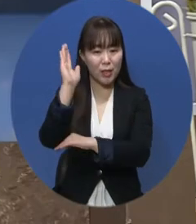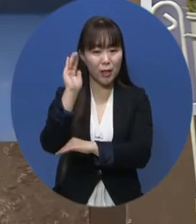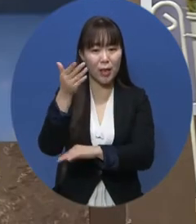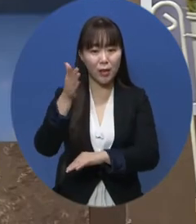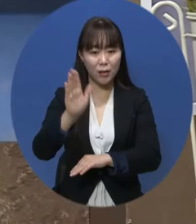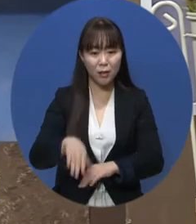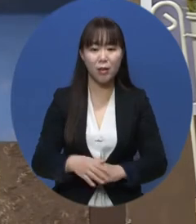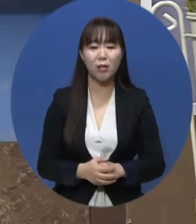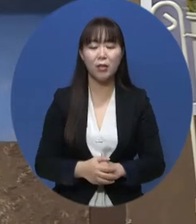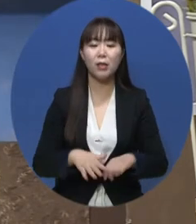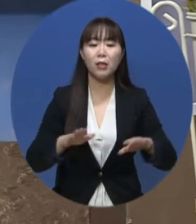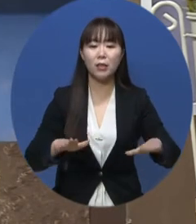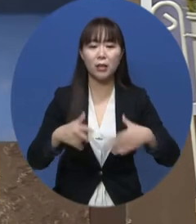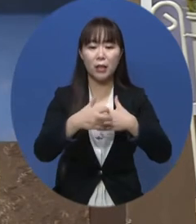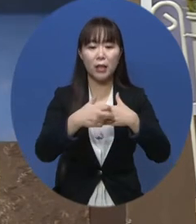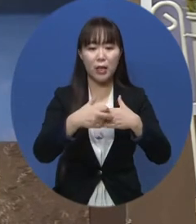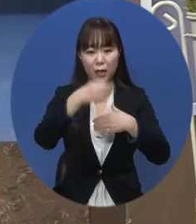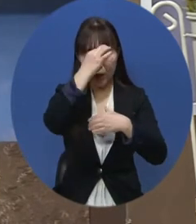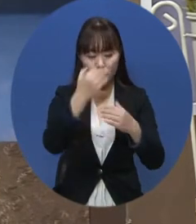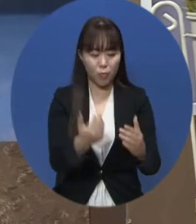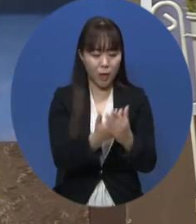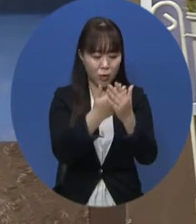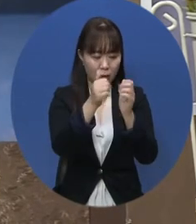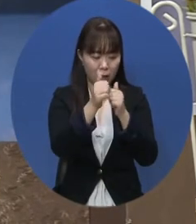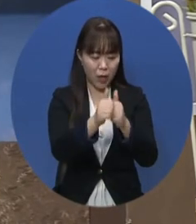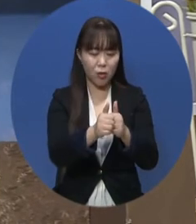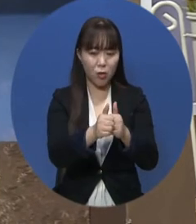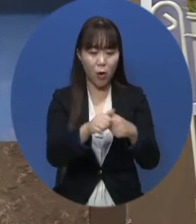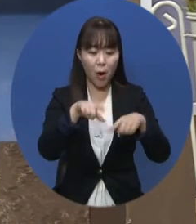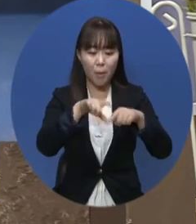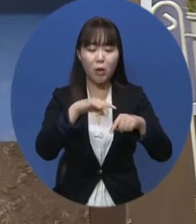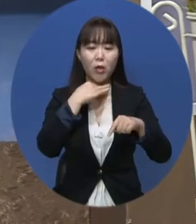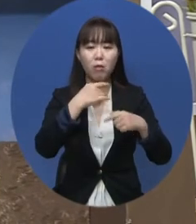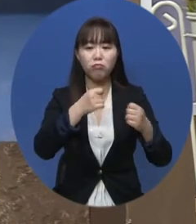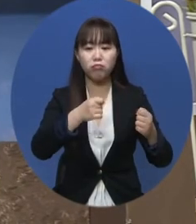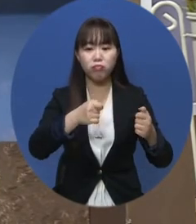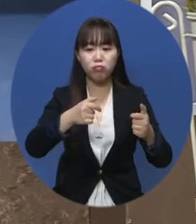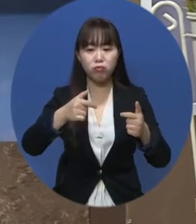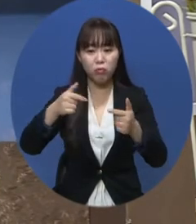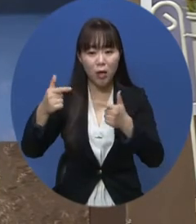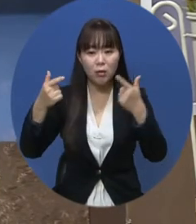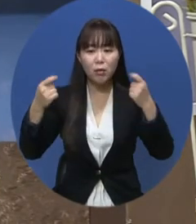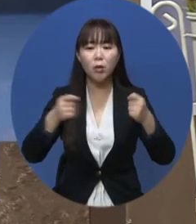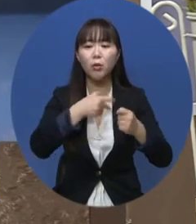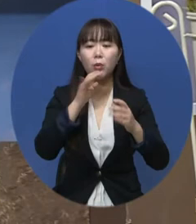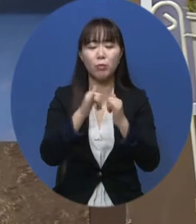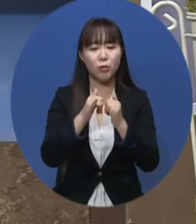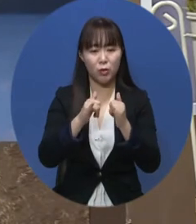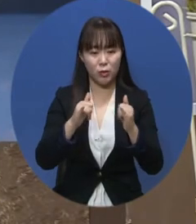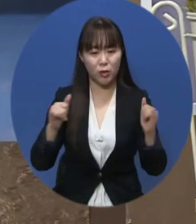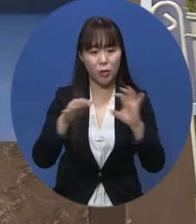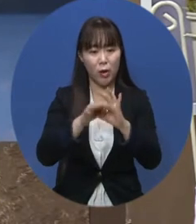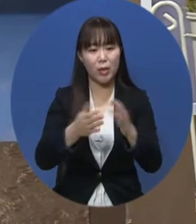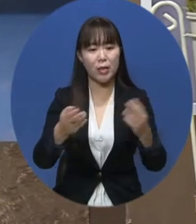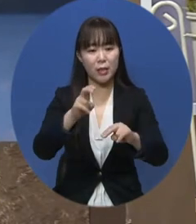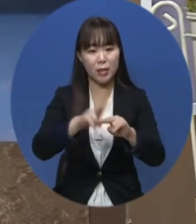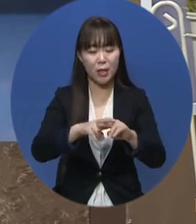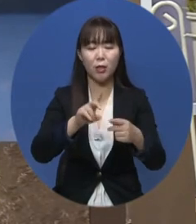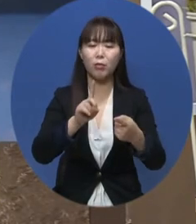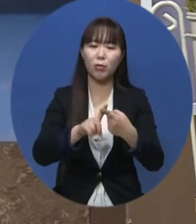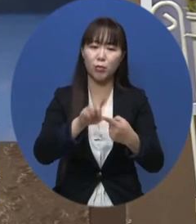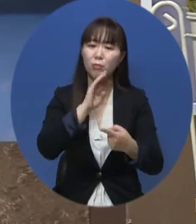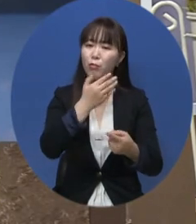이 현재 의학기술 발전에 따라서 평균 수명도 계속해서 늘어나면서 노인분들에 대한 일자리